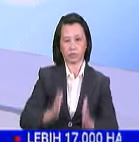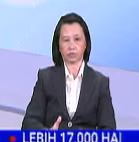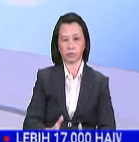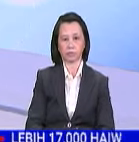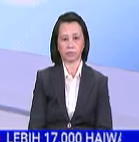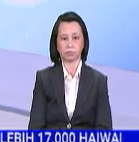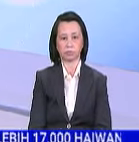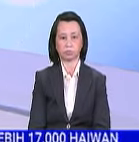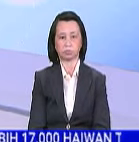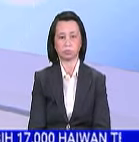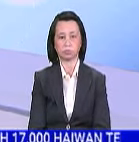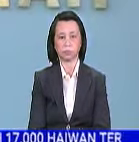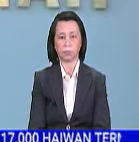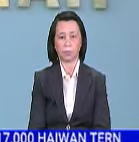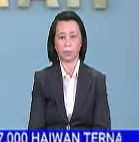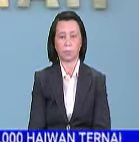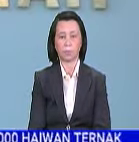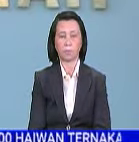Razali.